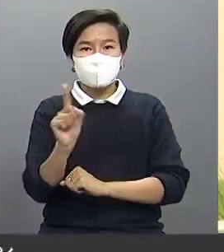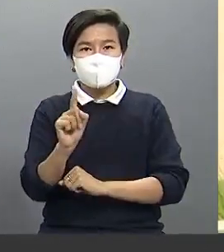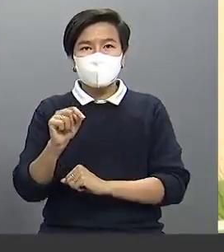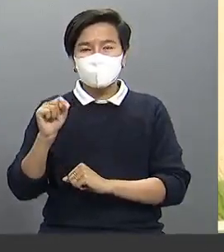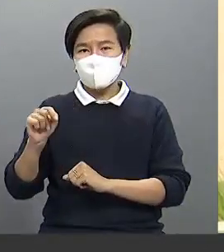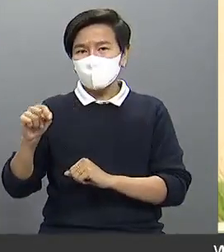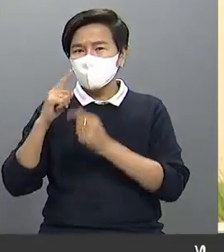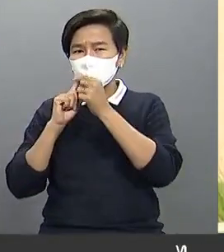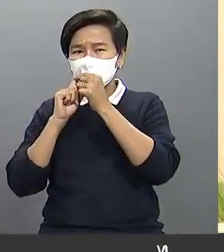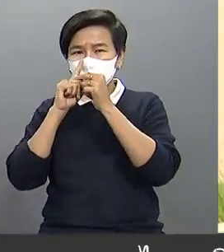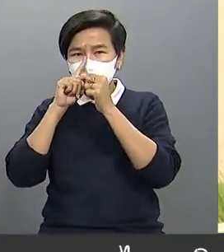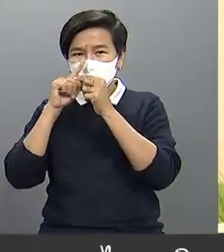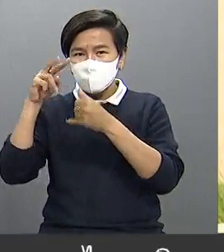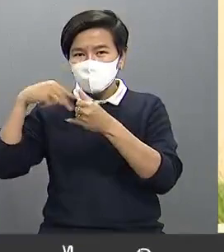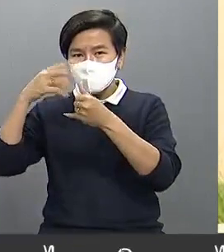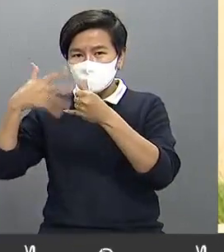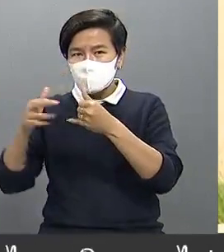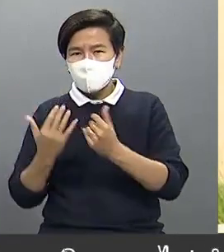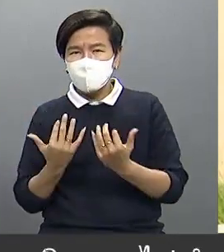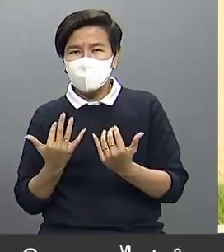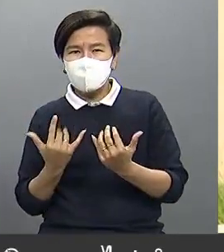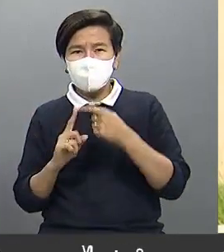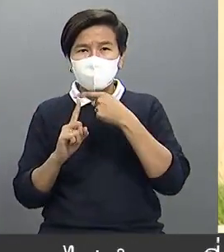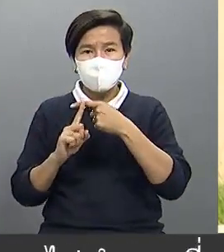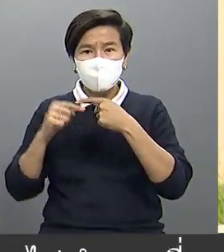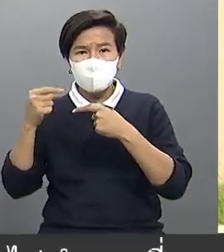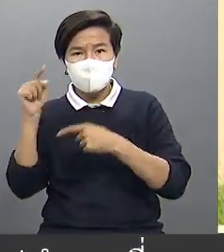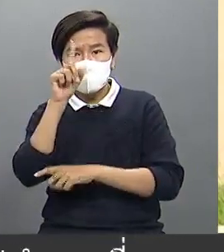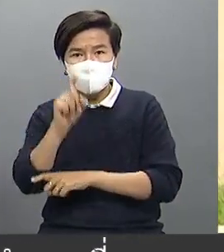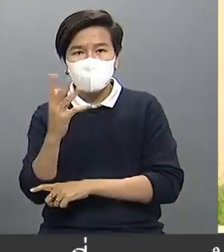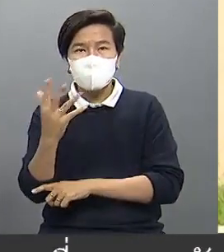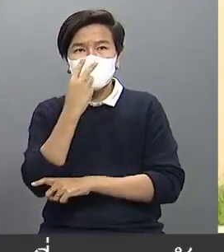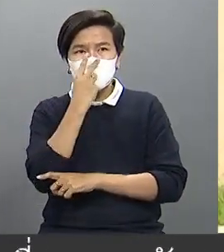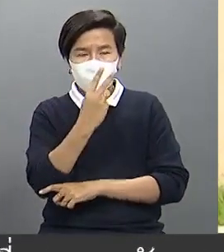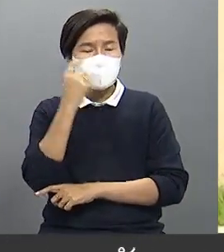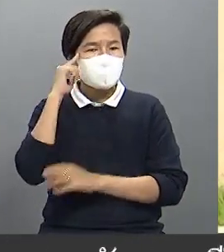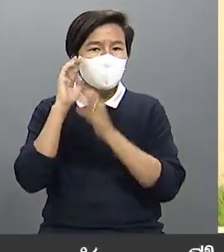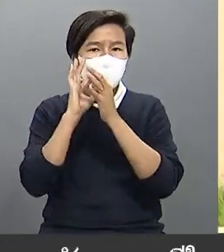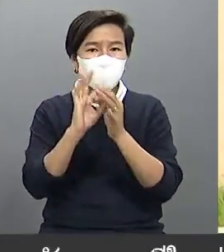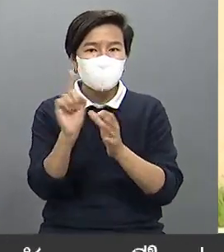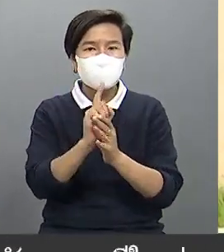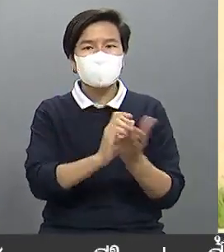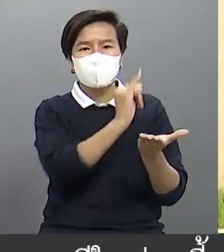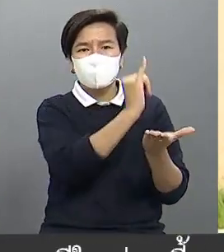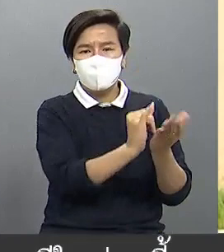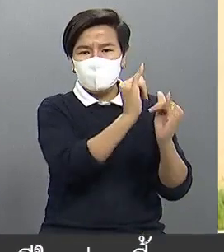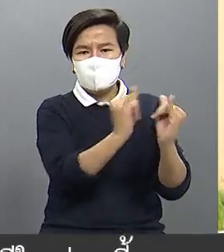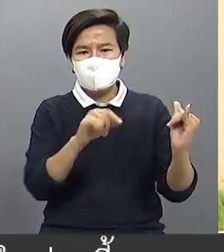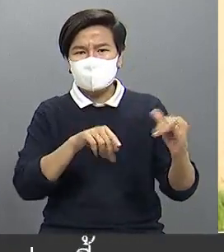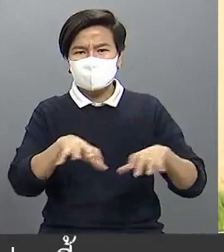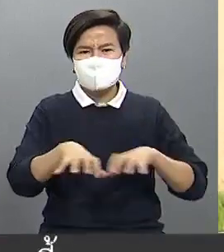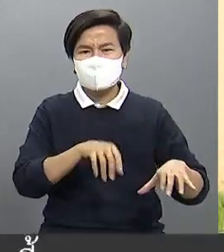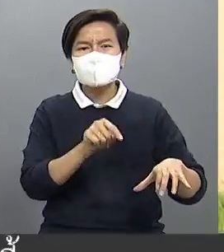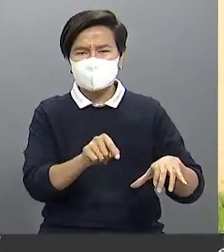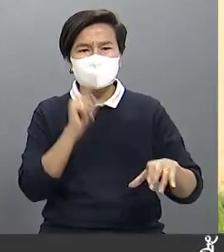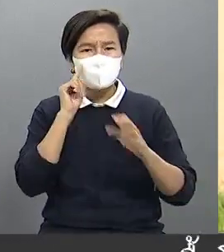เตียงท่ามกลางมาตรการที่คลุมเครือเกี่ยวกับการดำเนินการใดๆที่เกี่ยวข้องกับโรงงานซึ่งนี่เป็นบรรยากาศล่าสุดจ